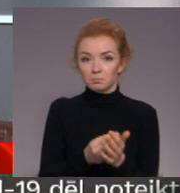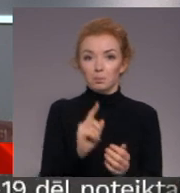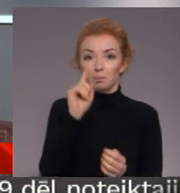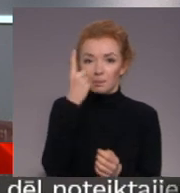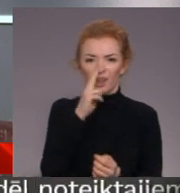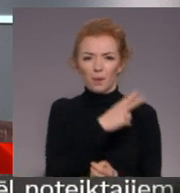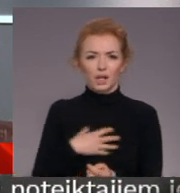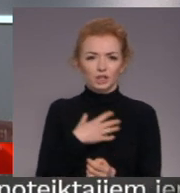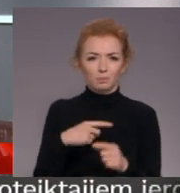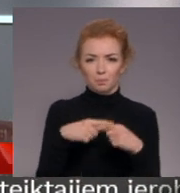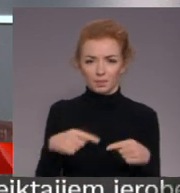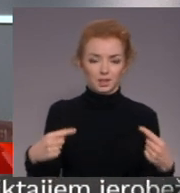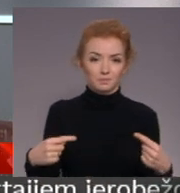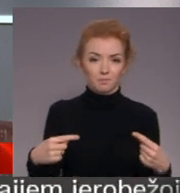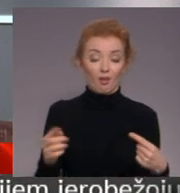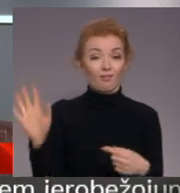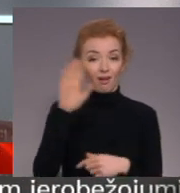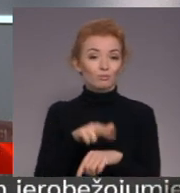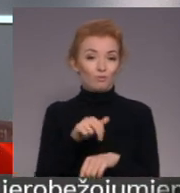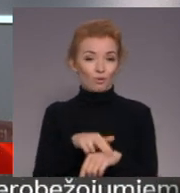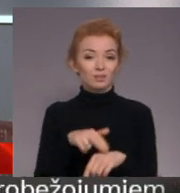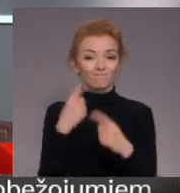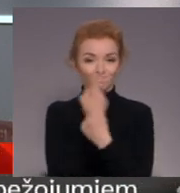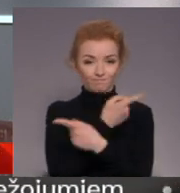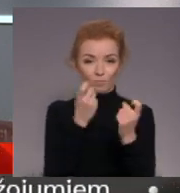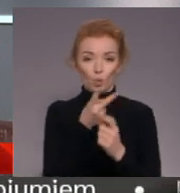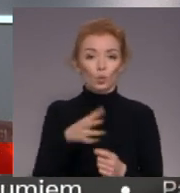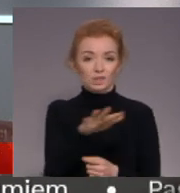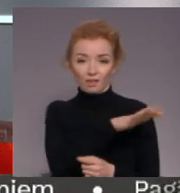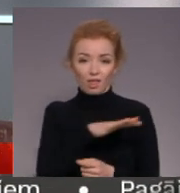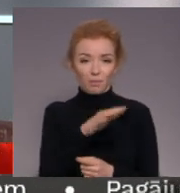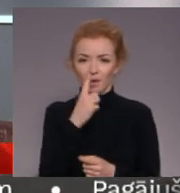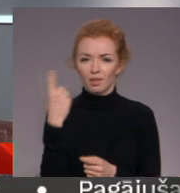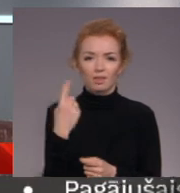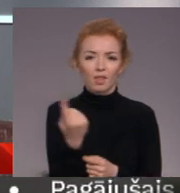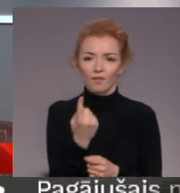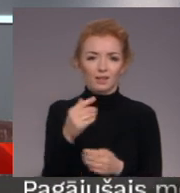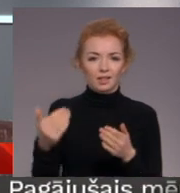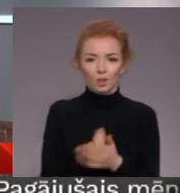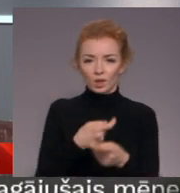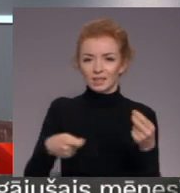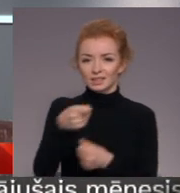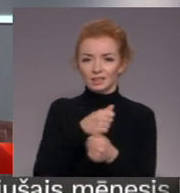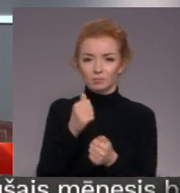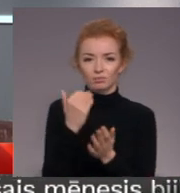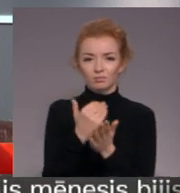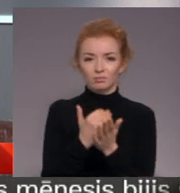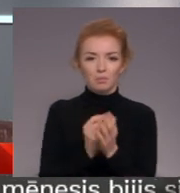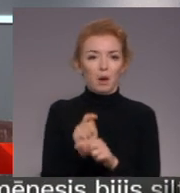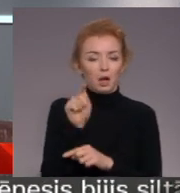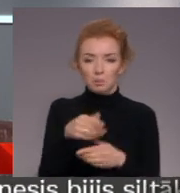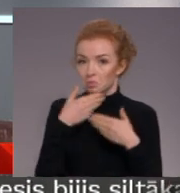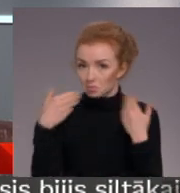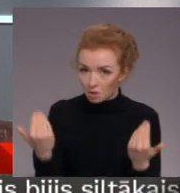vien pirmās nepieciešamības preces. Valsts policija ziņoja, ka Kurzemē neviens jauno tirdzniecības ierobežojumu pārkāpums